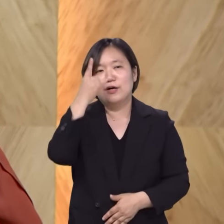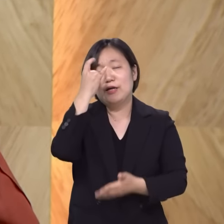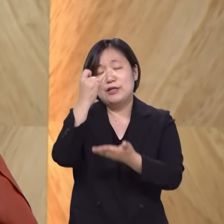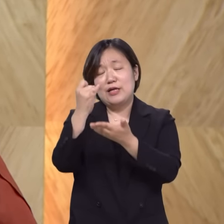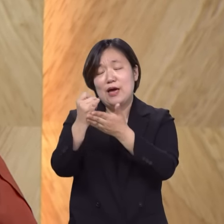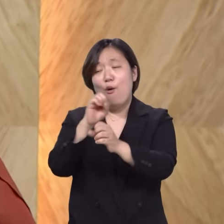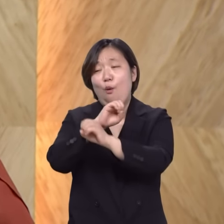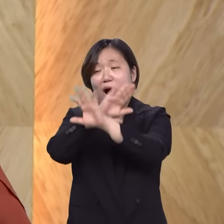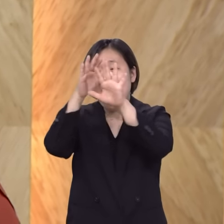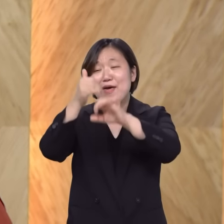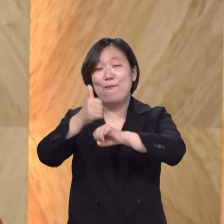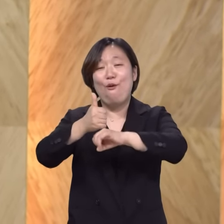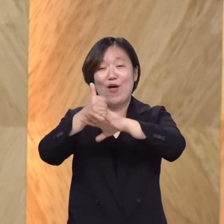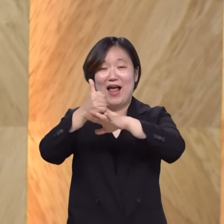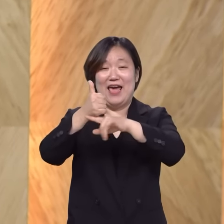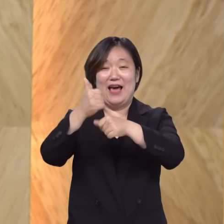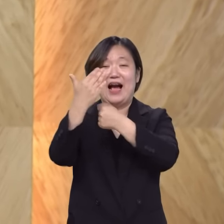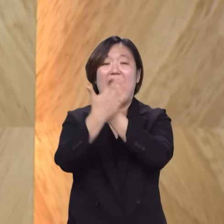보살님의 가피를